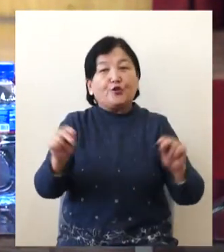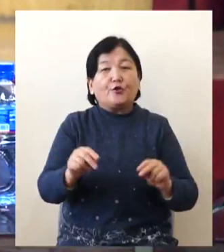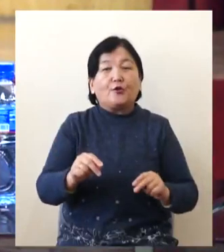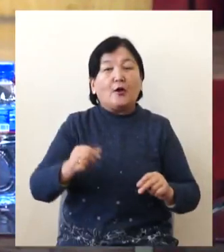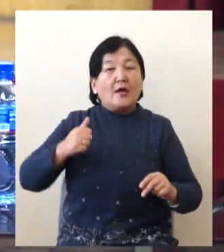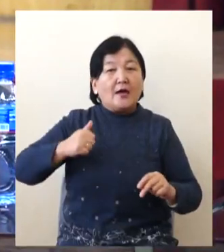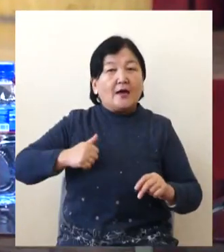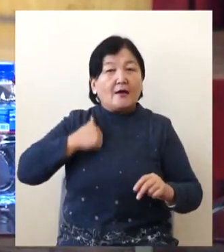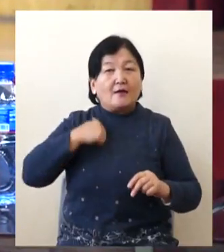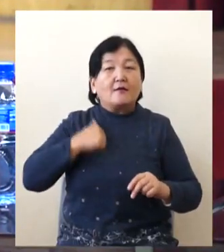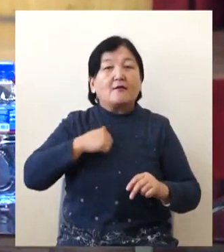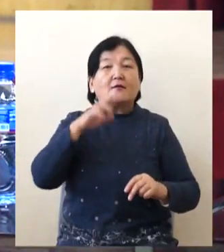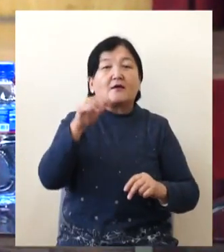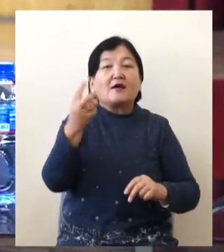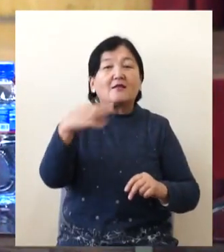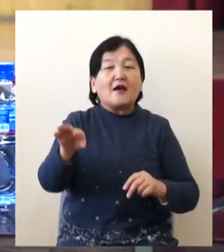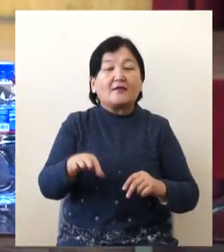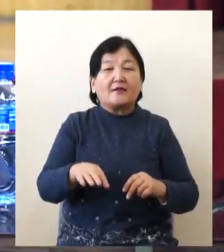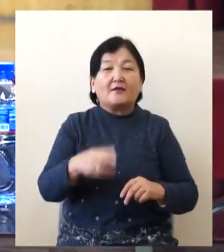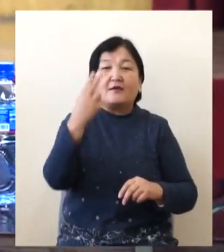Канадын Фрейзер Институт гэж байдаг.